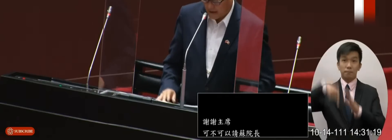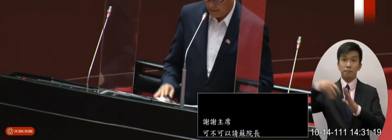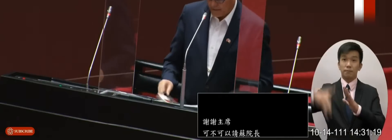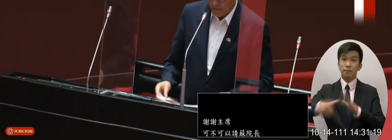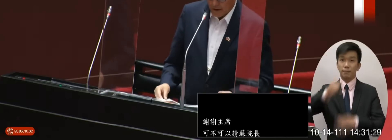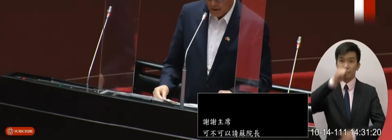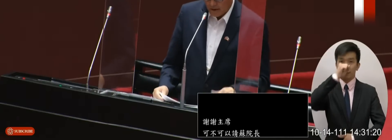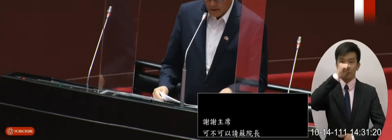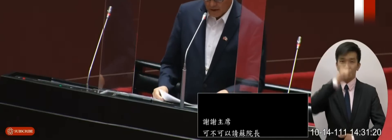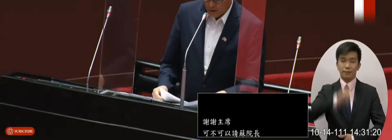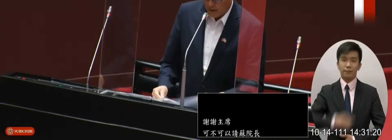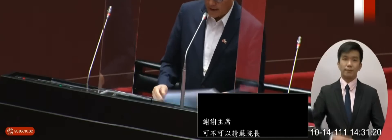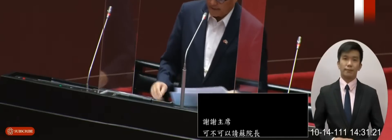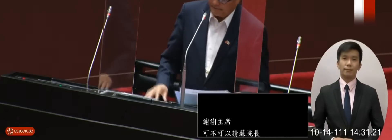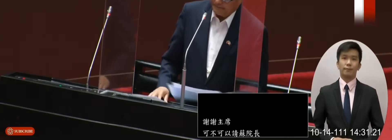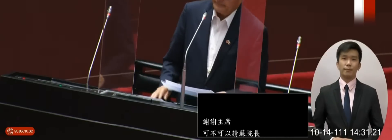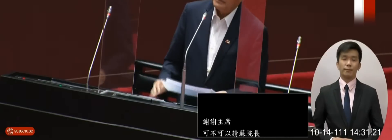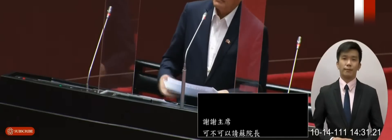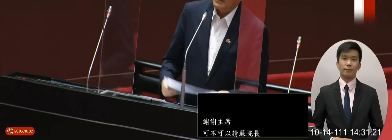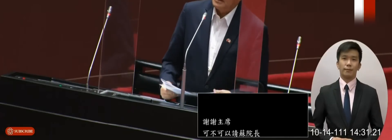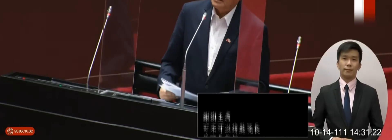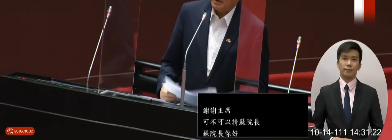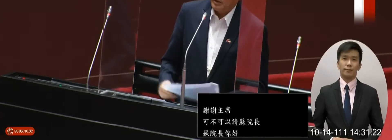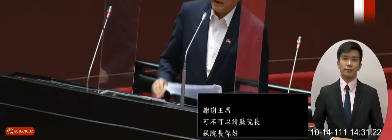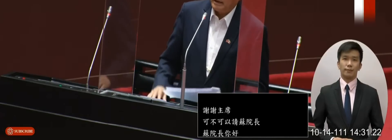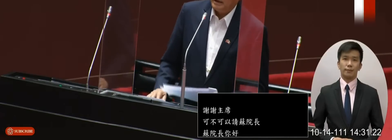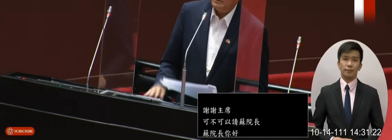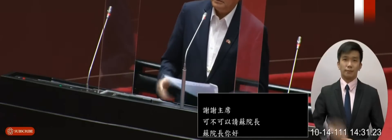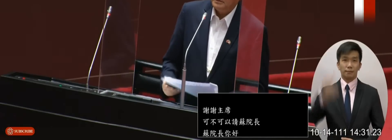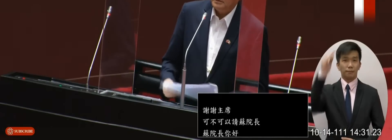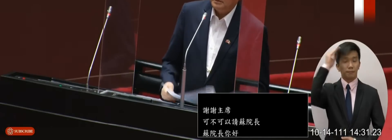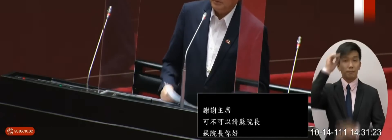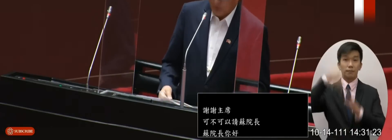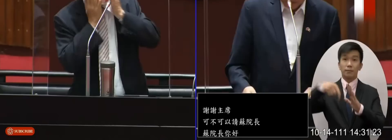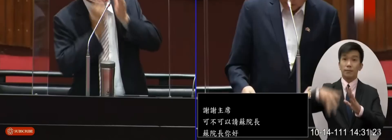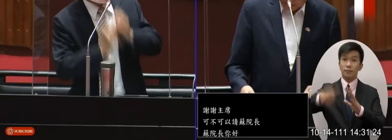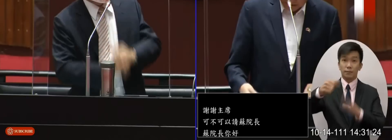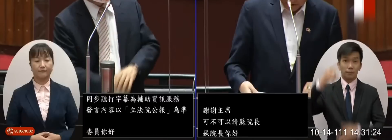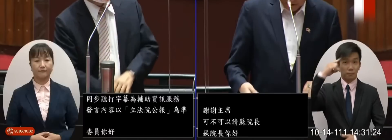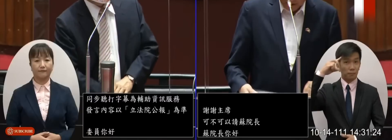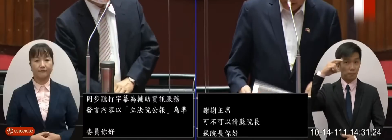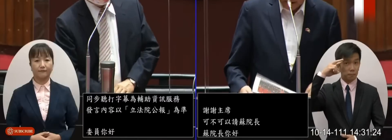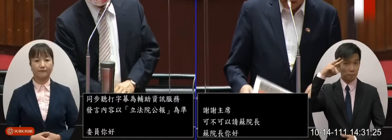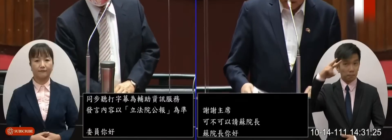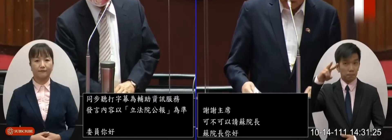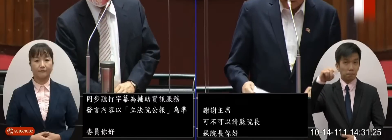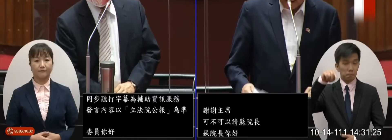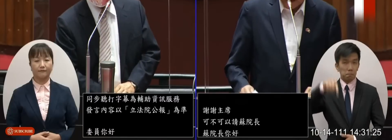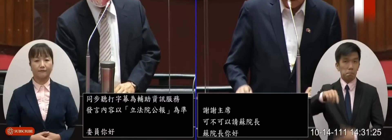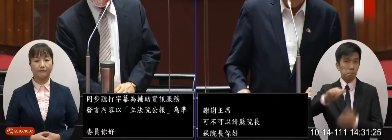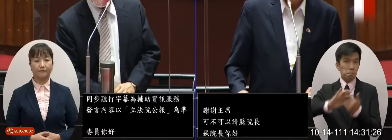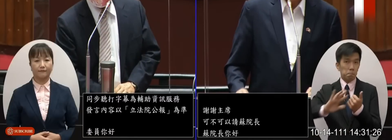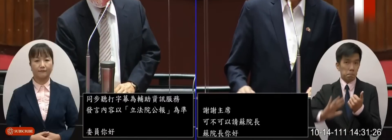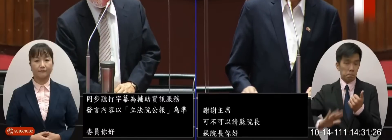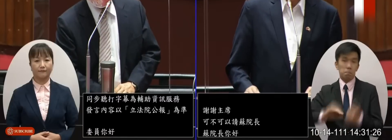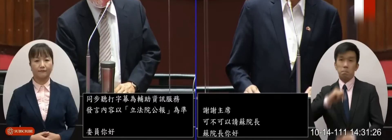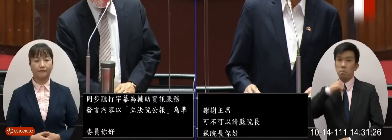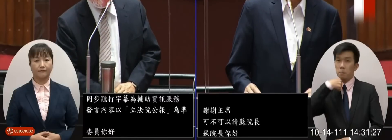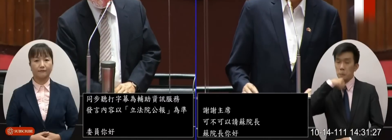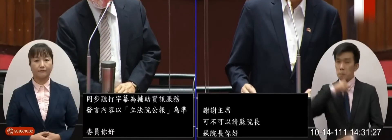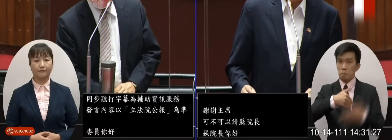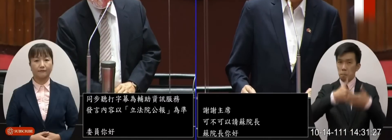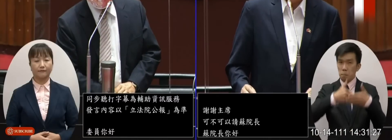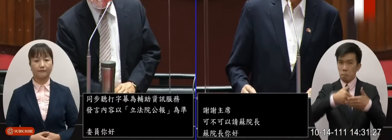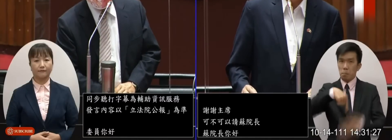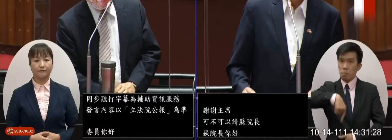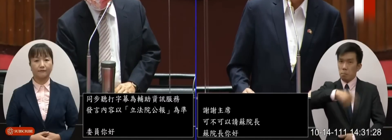好。 苏院长，再过两天就会影响到我们两岸关系啊最重